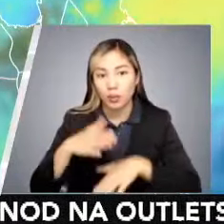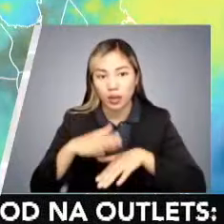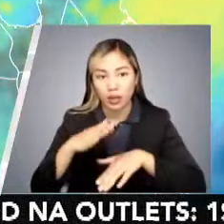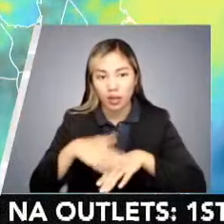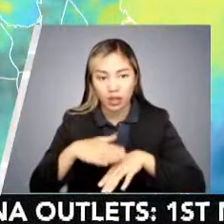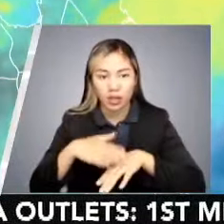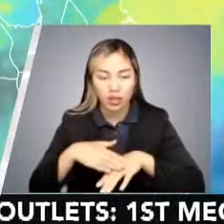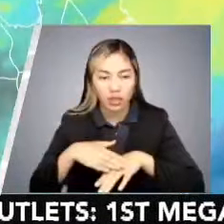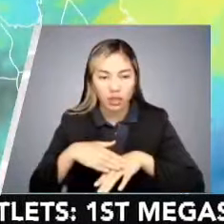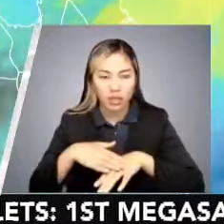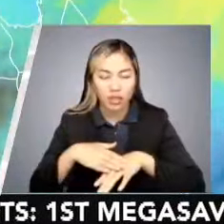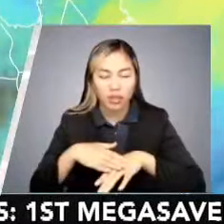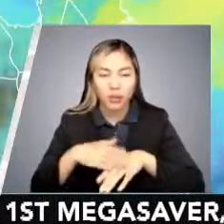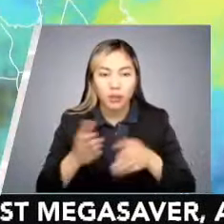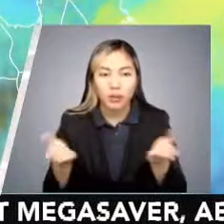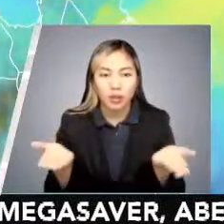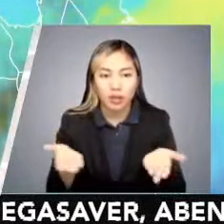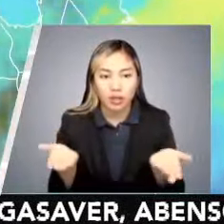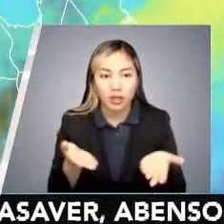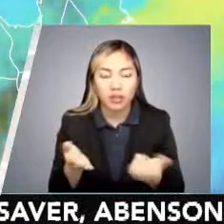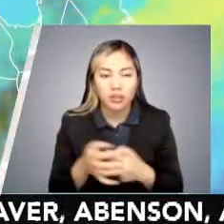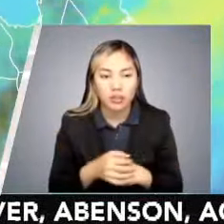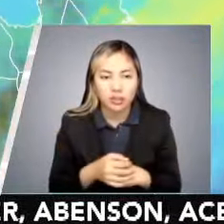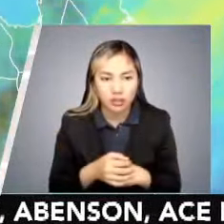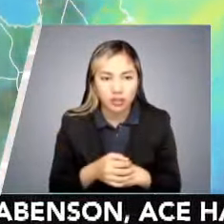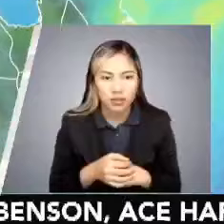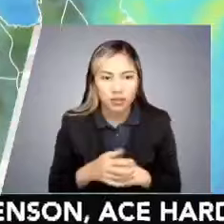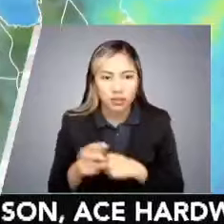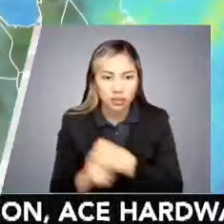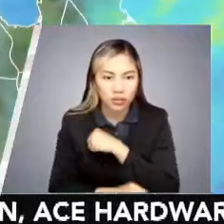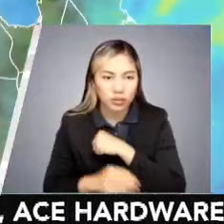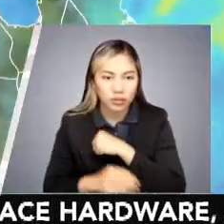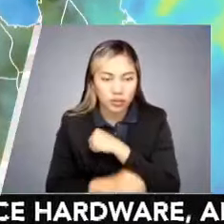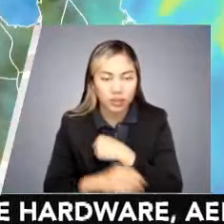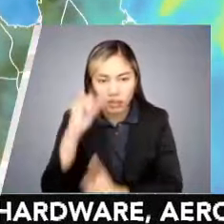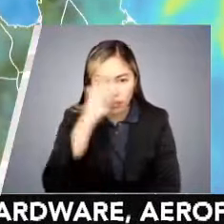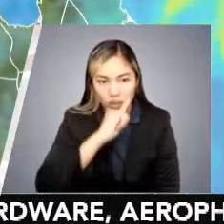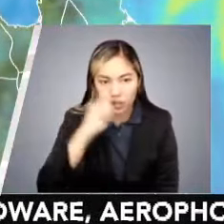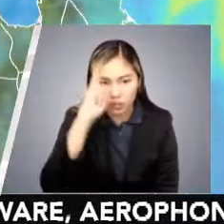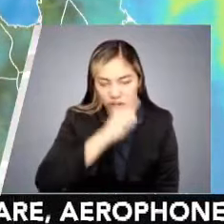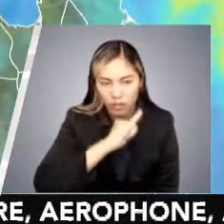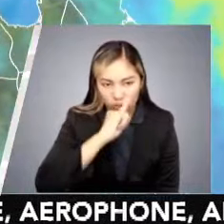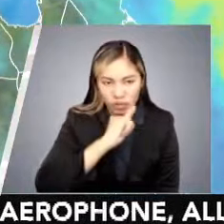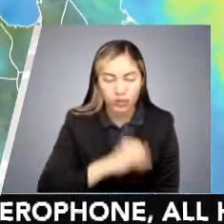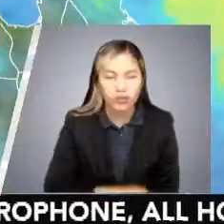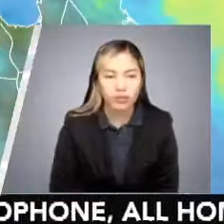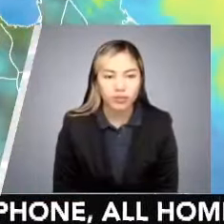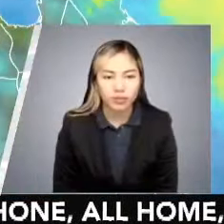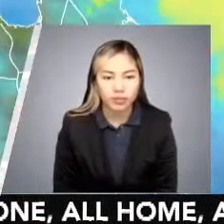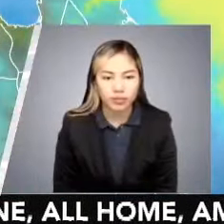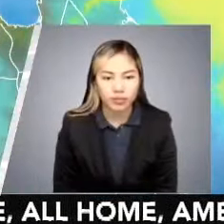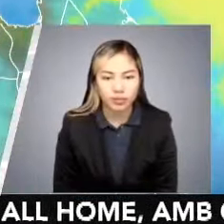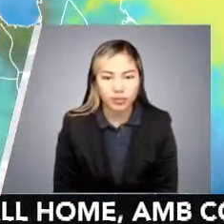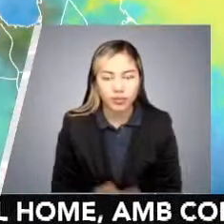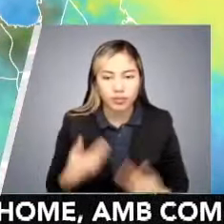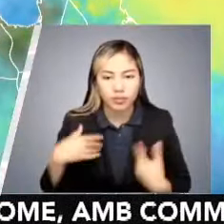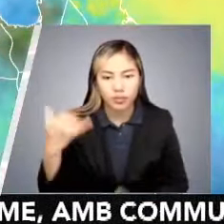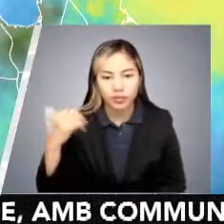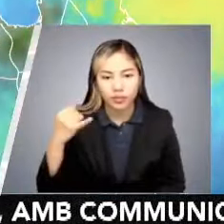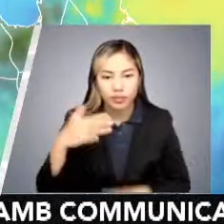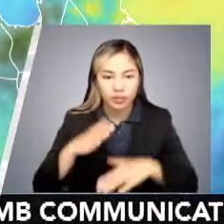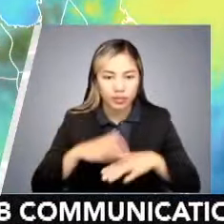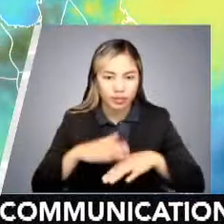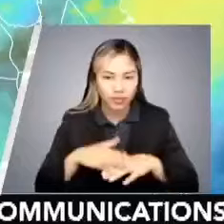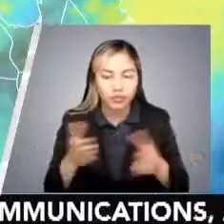rainfall advisory ang ilang panig ng Negros Occidental, Iloilo at Guimaras. May yellow rainfall warning din sa ilang bahagi